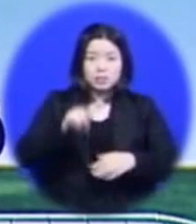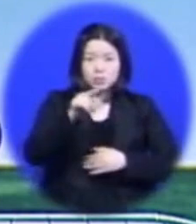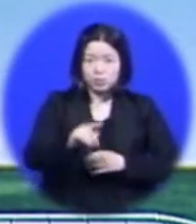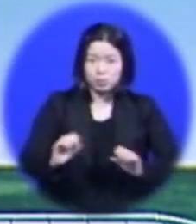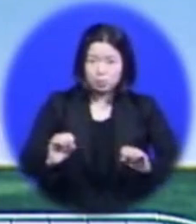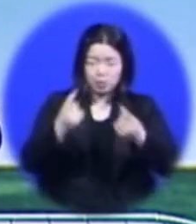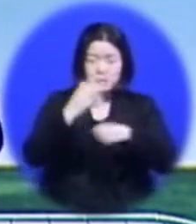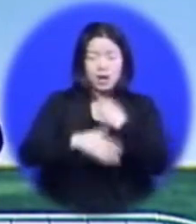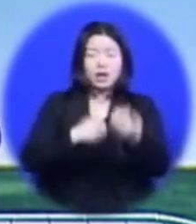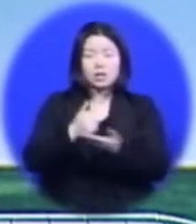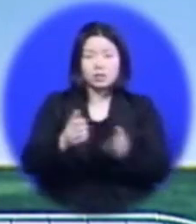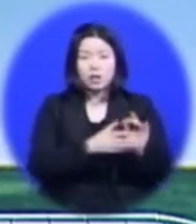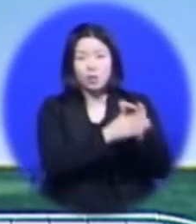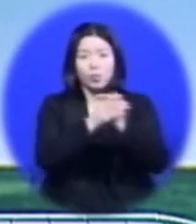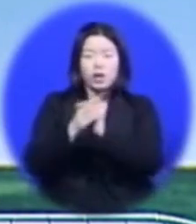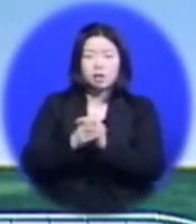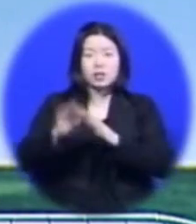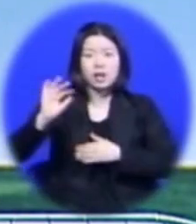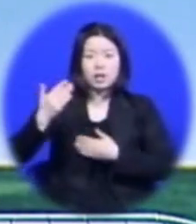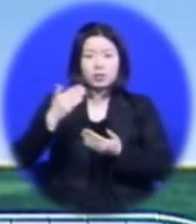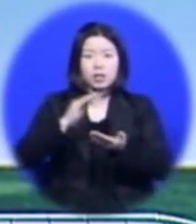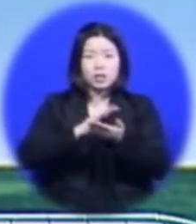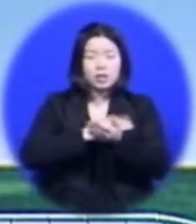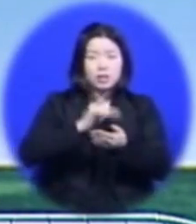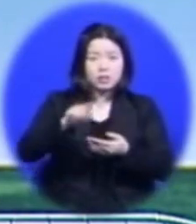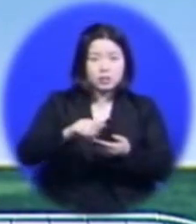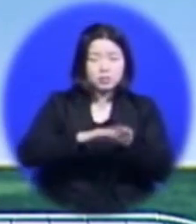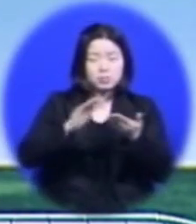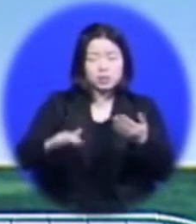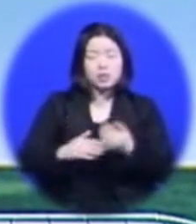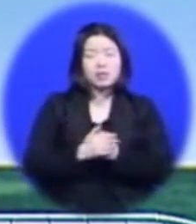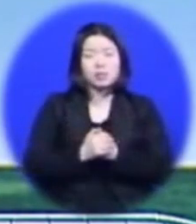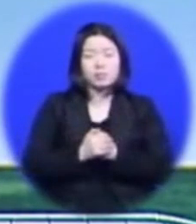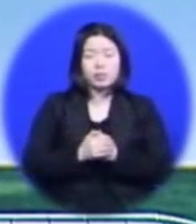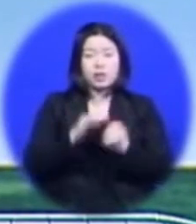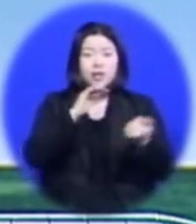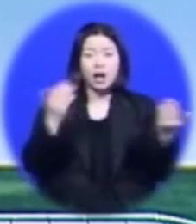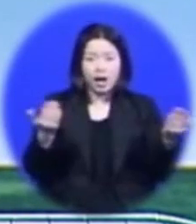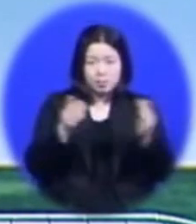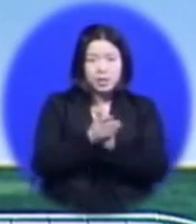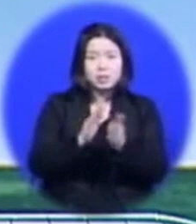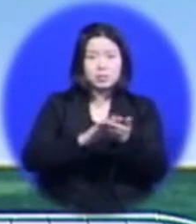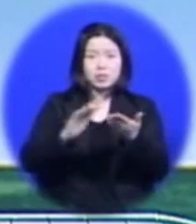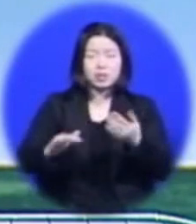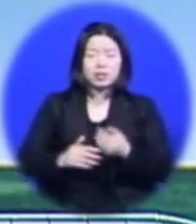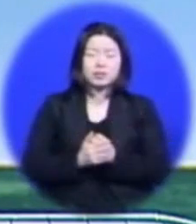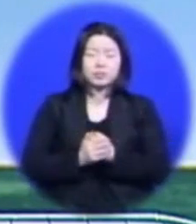말미암아 하나님과 화해를 하게 된 것입니다. 아멘입니다. 네.